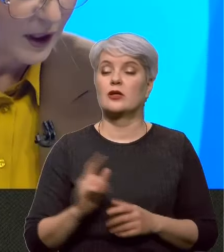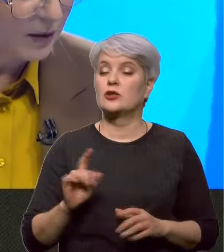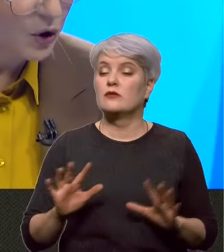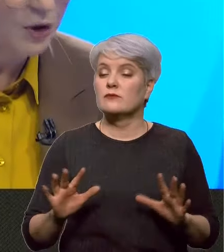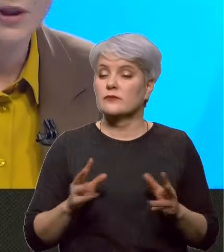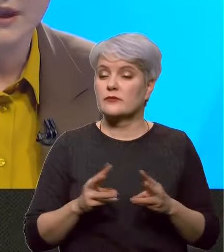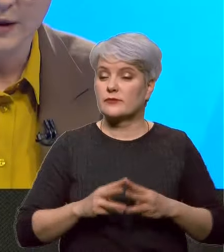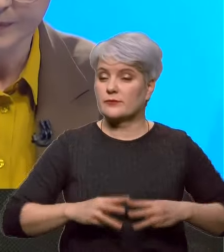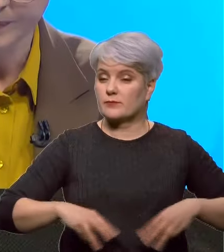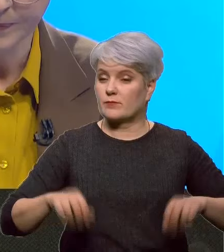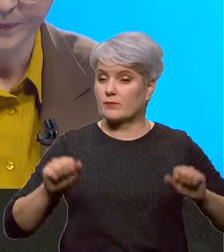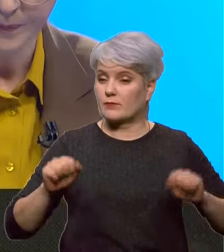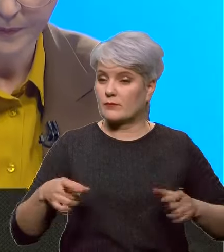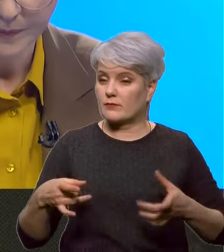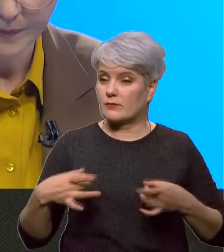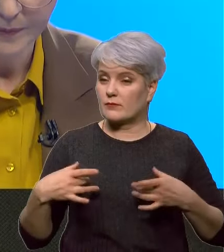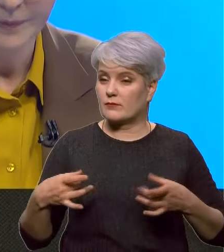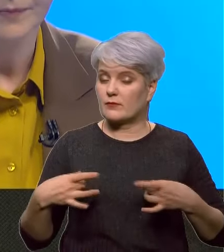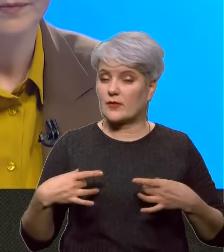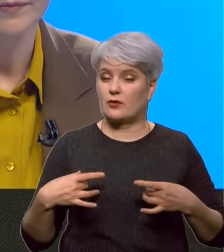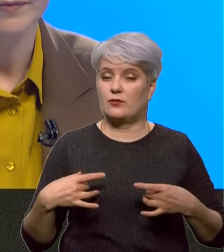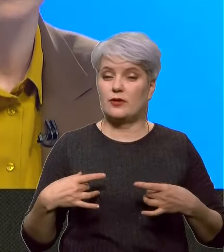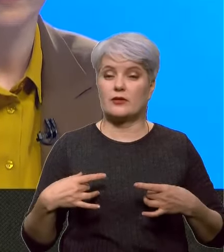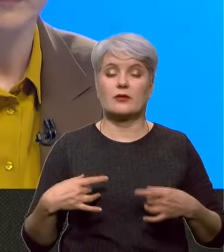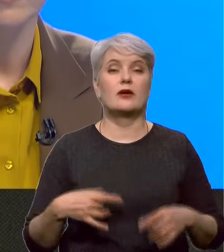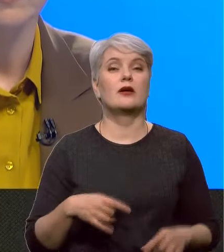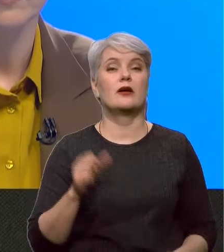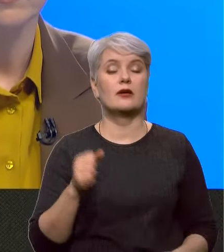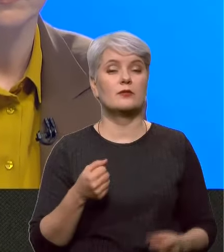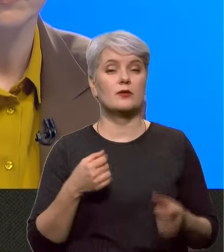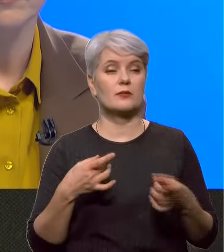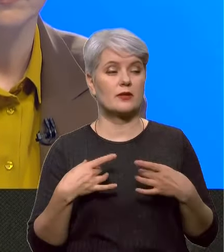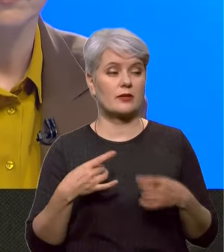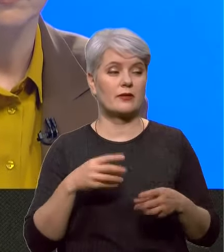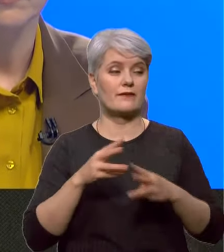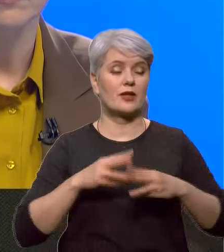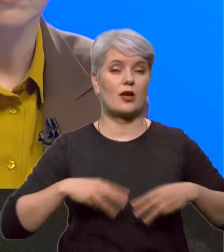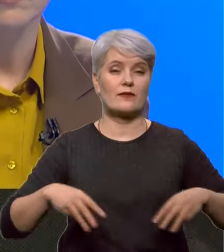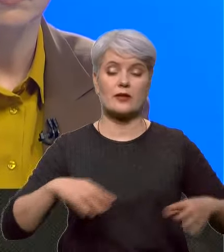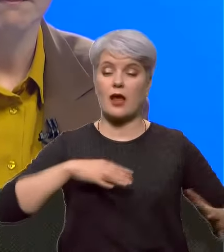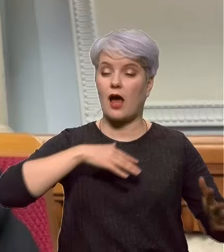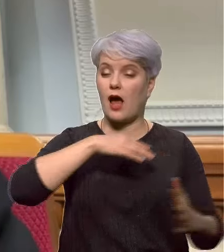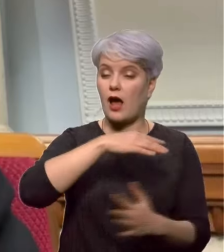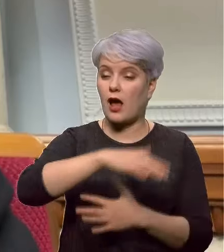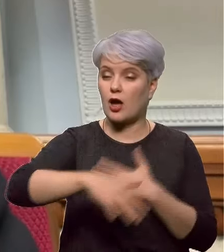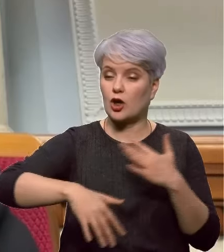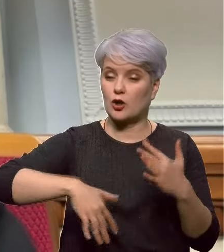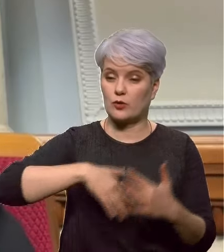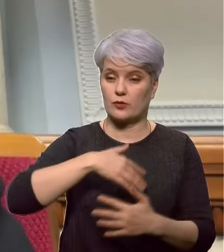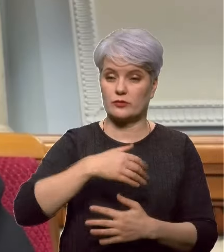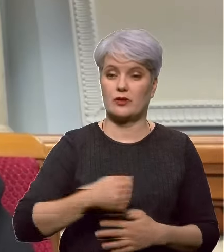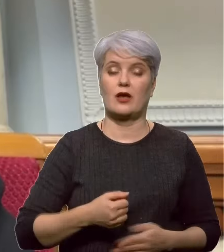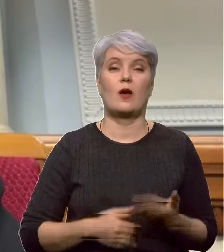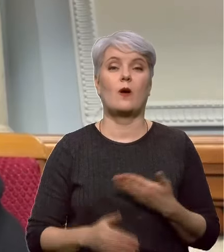у Верховній Раді? Можете розказати? Можу розказати. В Верховній Раді відбувається, на жаль, хаос, як останні декілька днів,